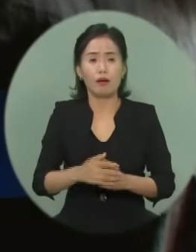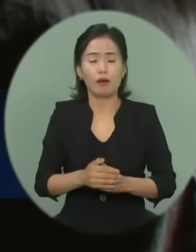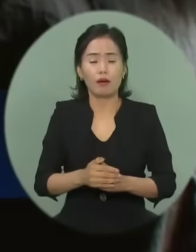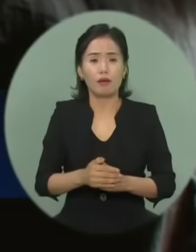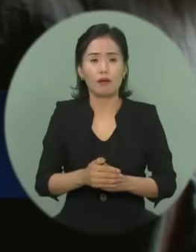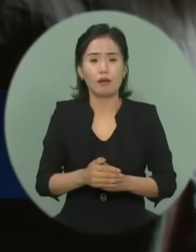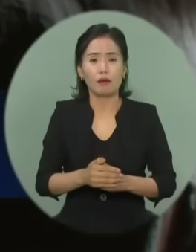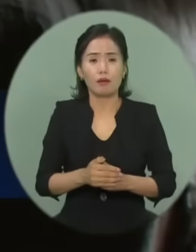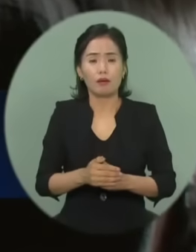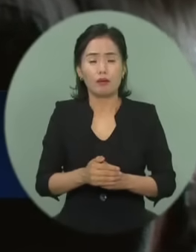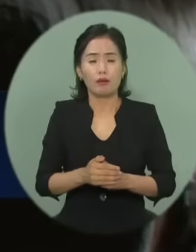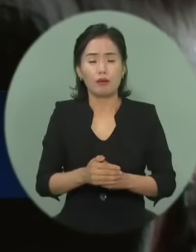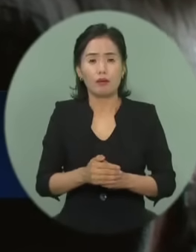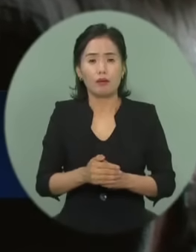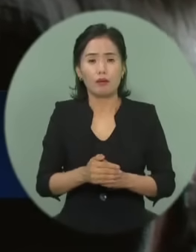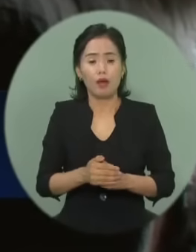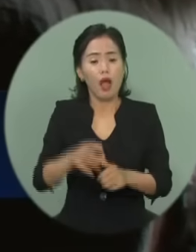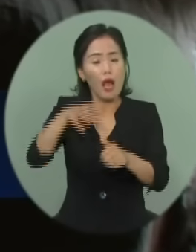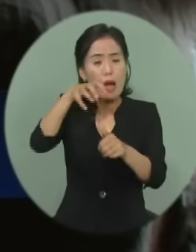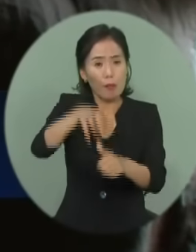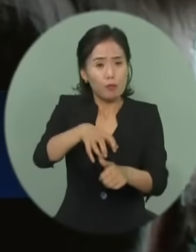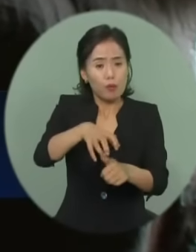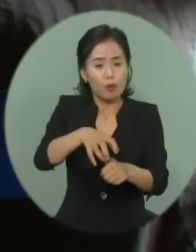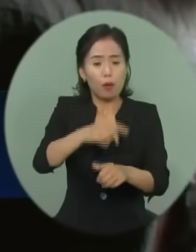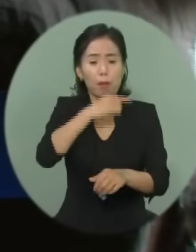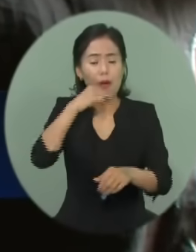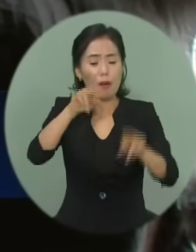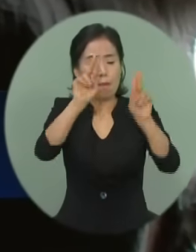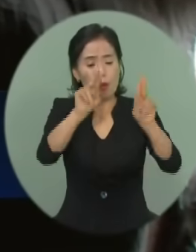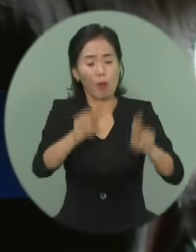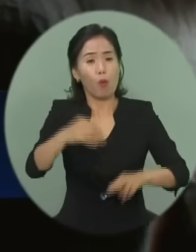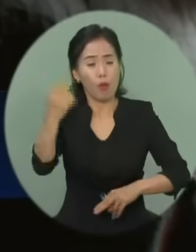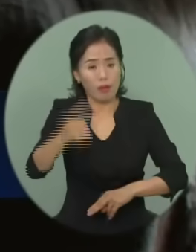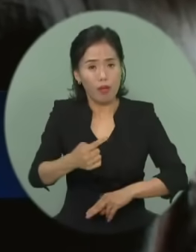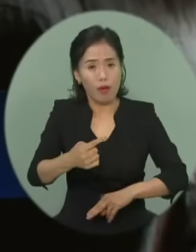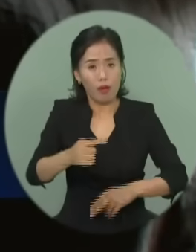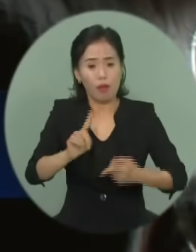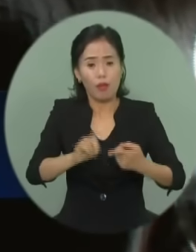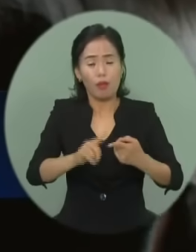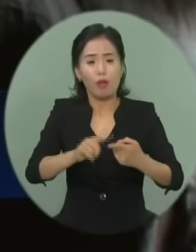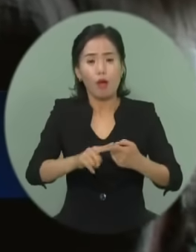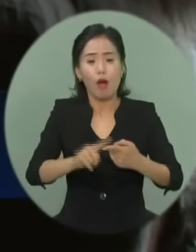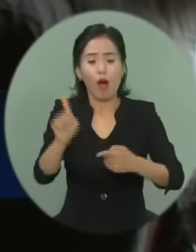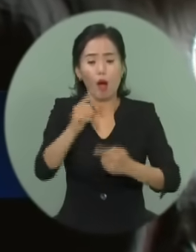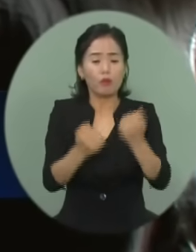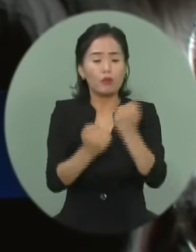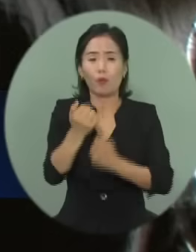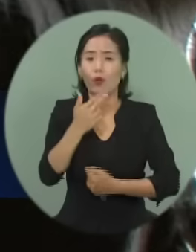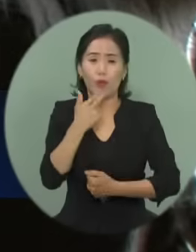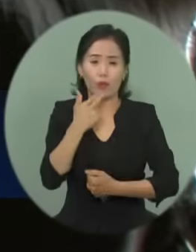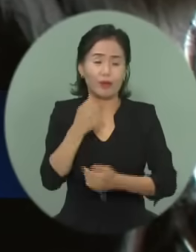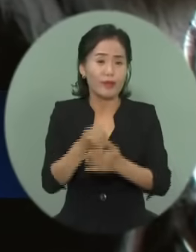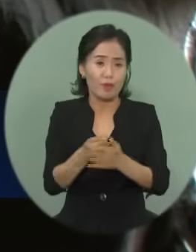압류를 하려고 뭐 딱 부시러 왔다 뭐 그런 뭐 자체가